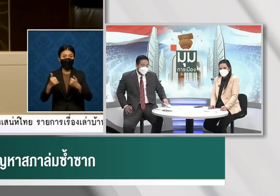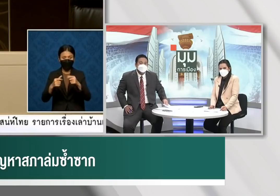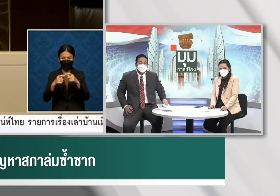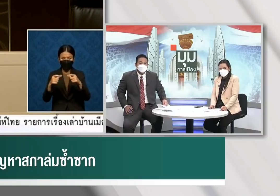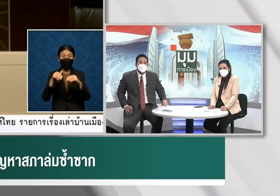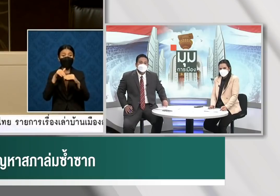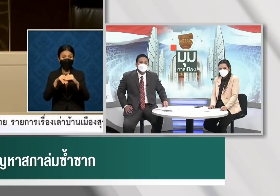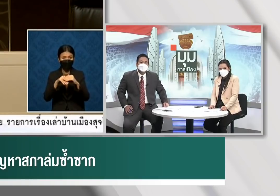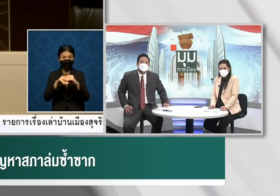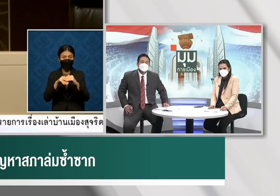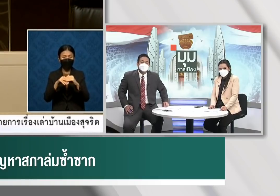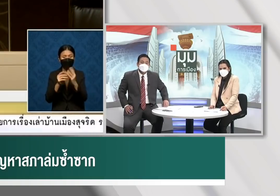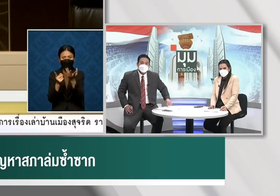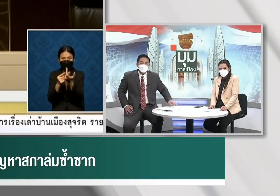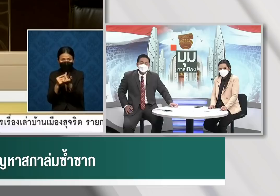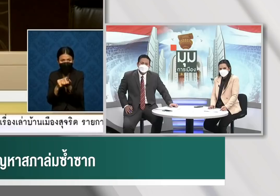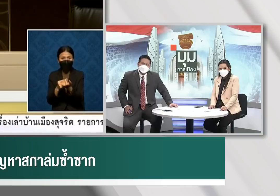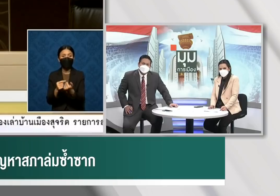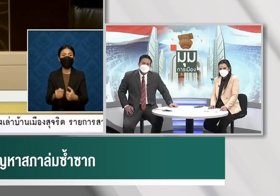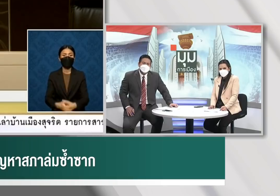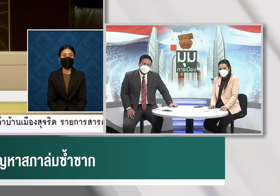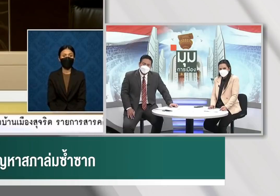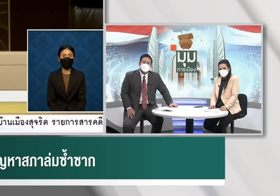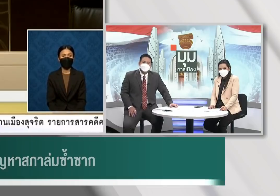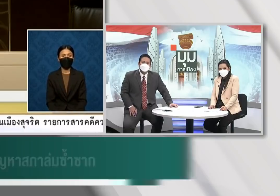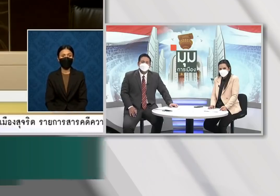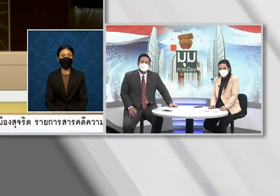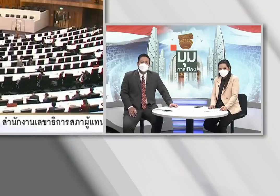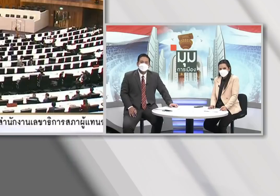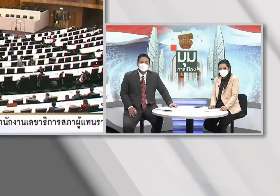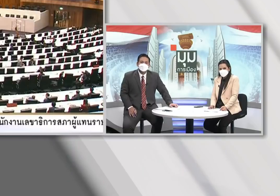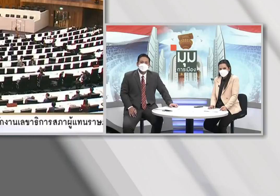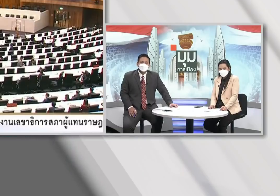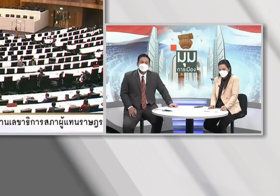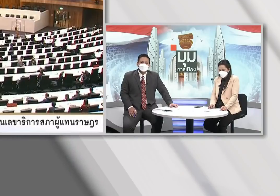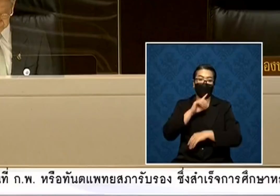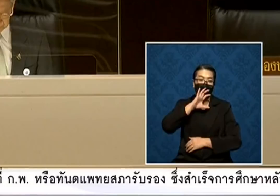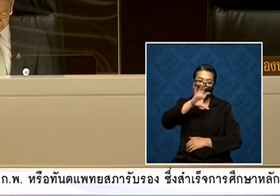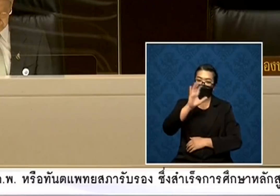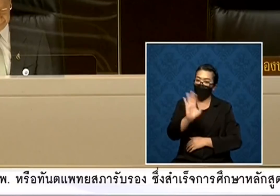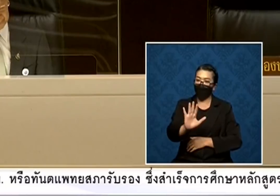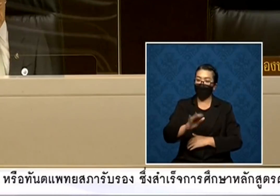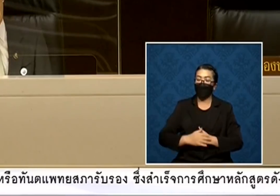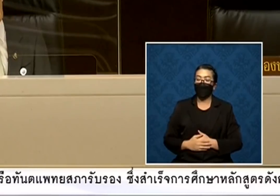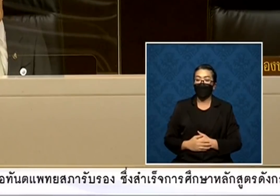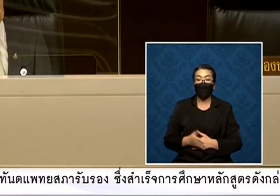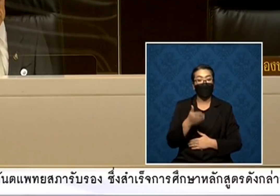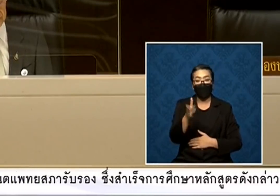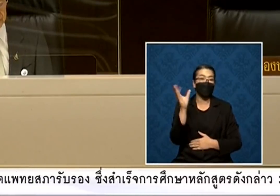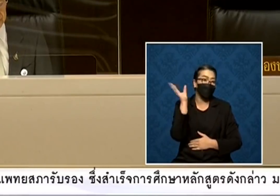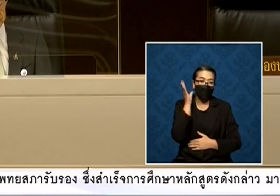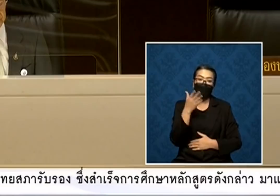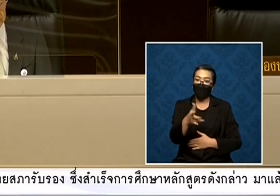านในสภาด้วยนะครับติดตามบรรยากาศที่เกิดขึ้นเมื่อวันศุกร์กันอีกรอบหนึ่งนะครับ ครับ ท่านไม่ได้ยินนะ